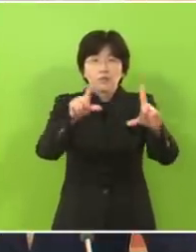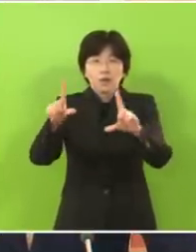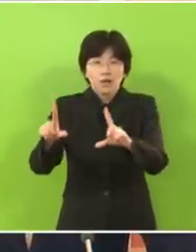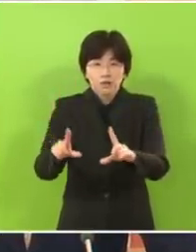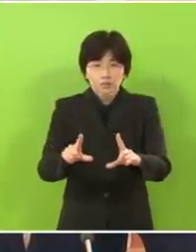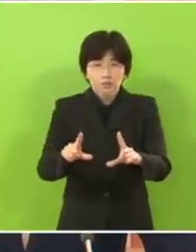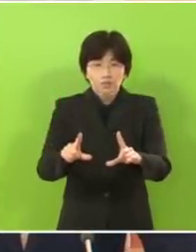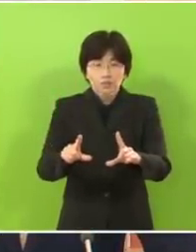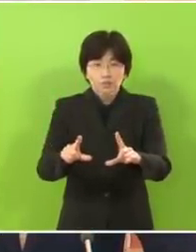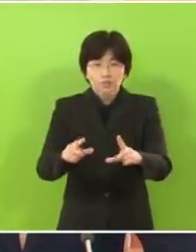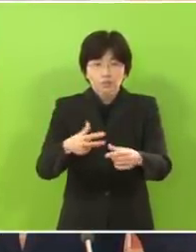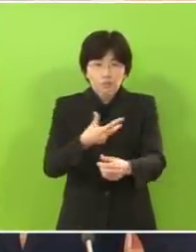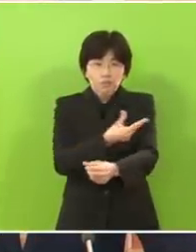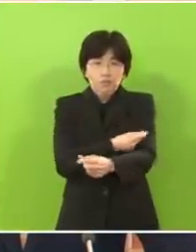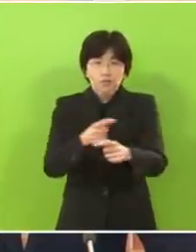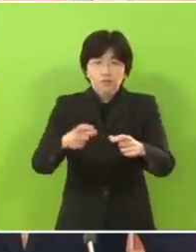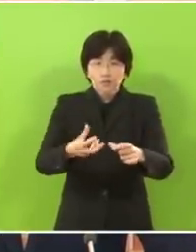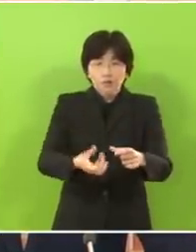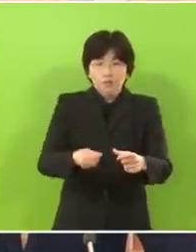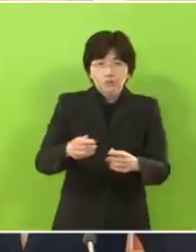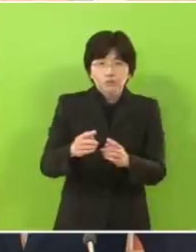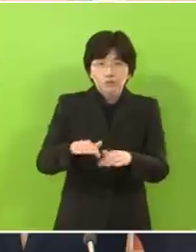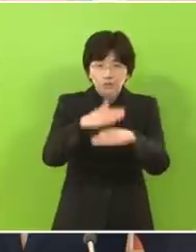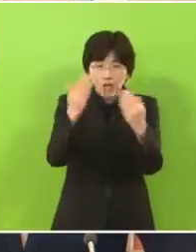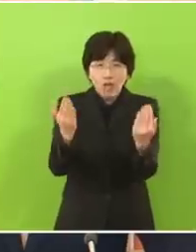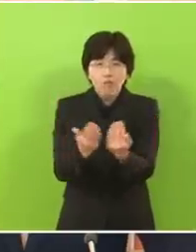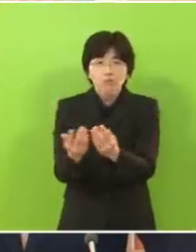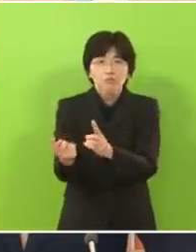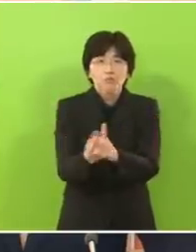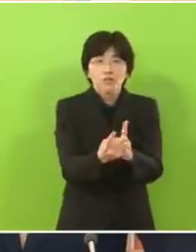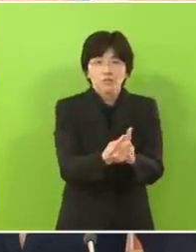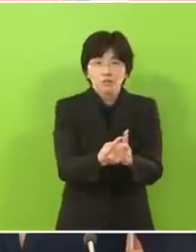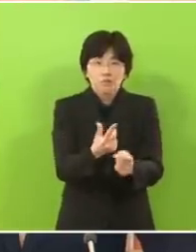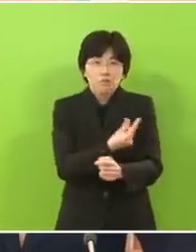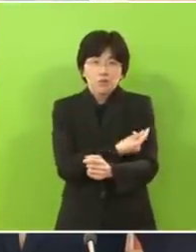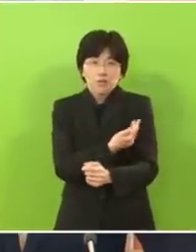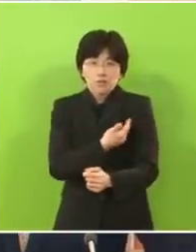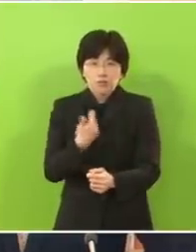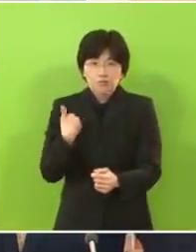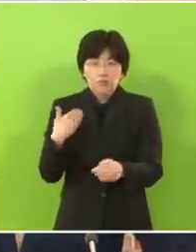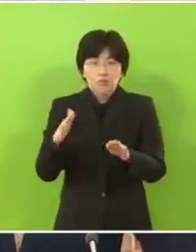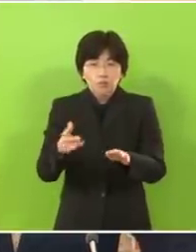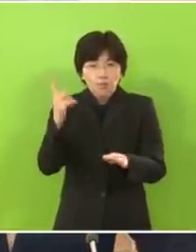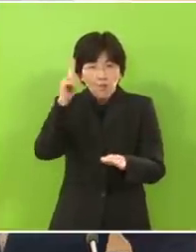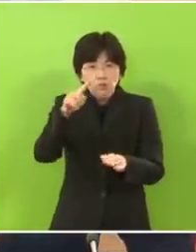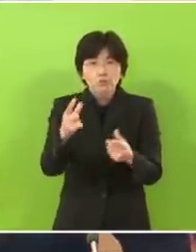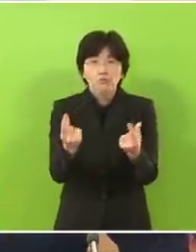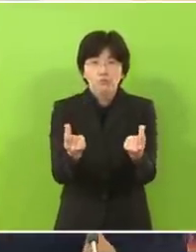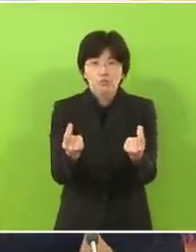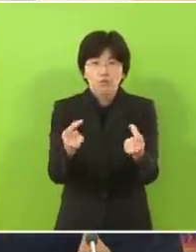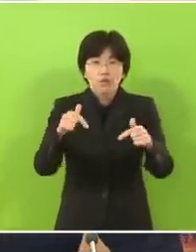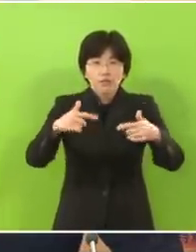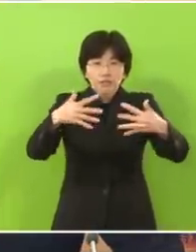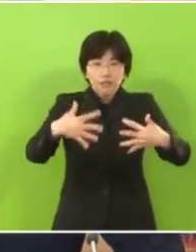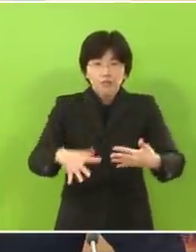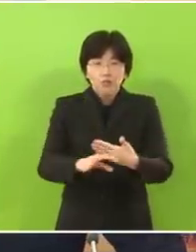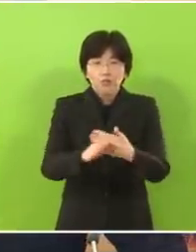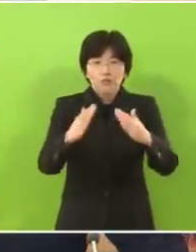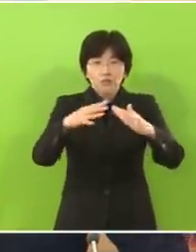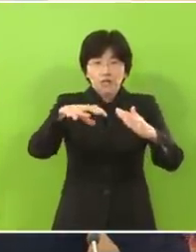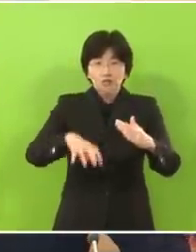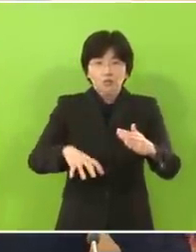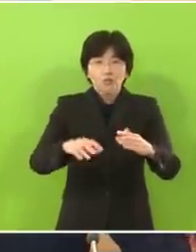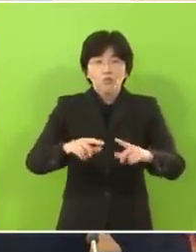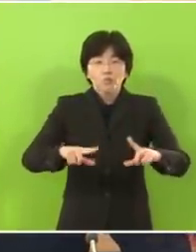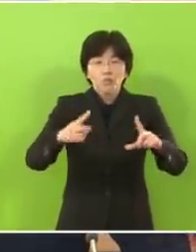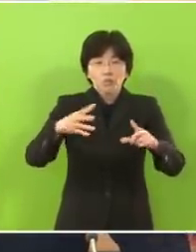接種券をお持ちの方すべてが対象となっています今日も明日もそうです西城凛時開場東予地方